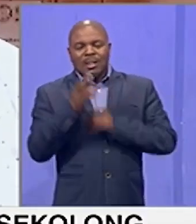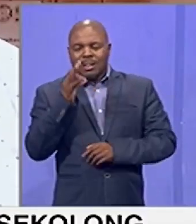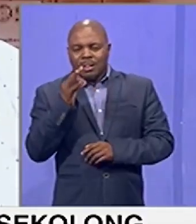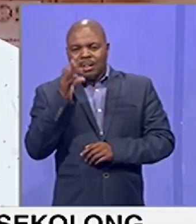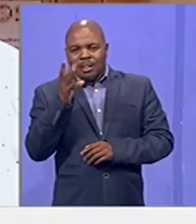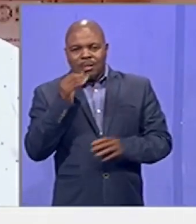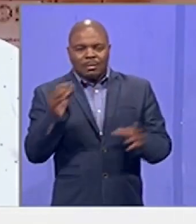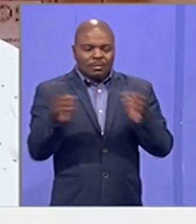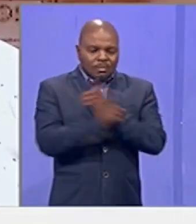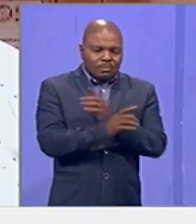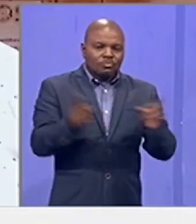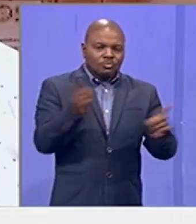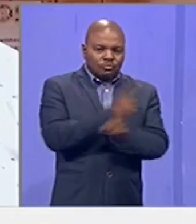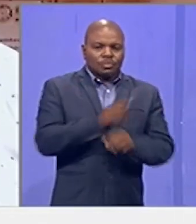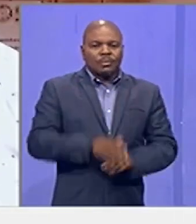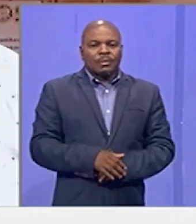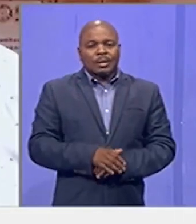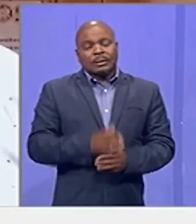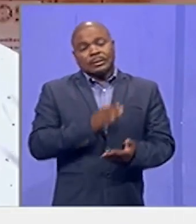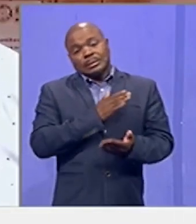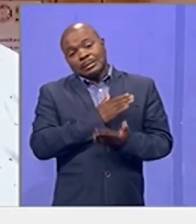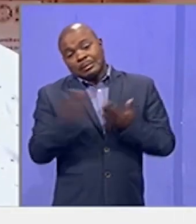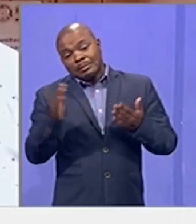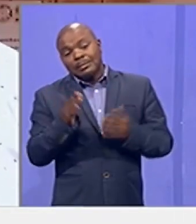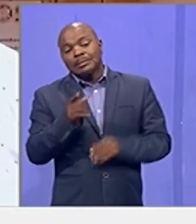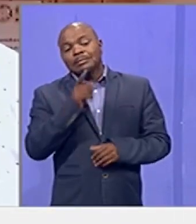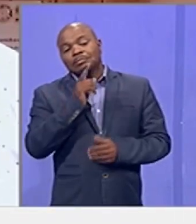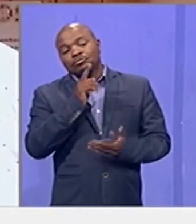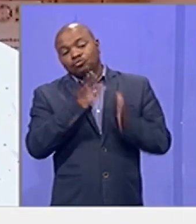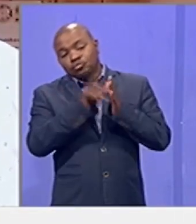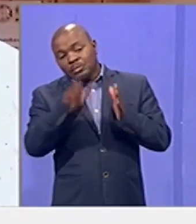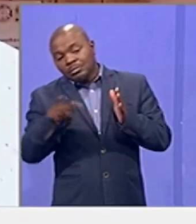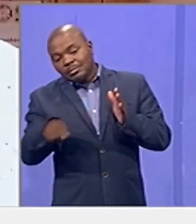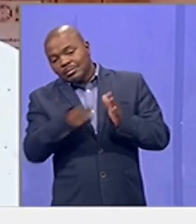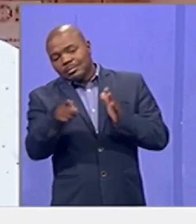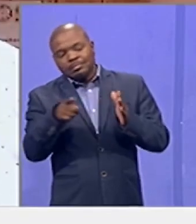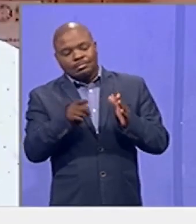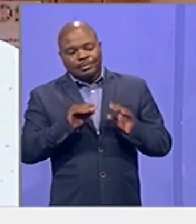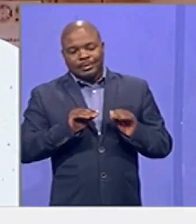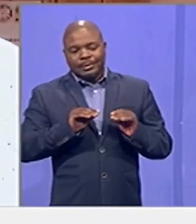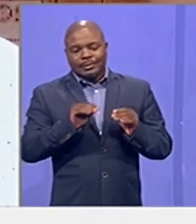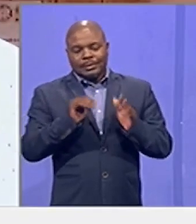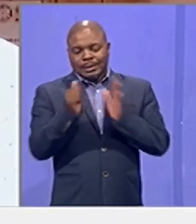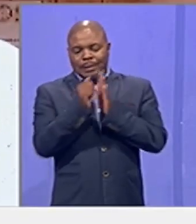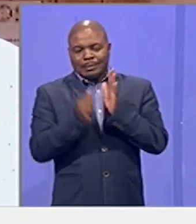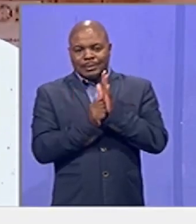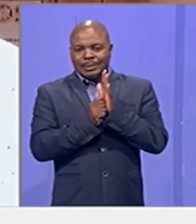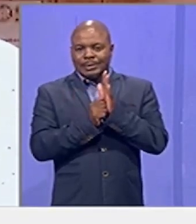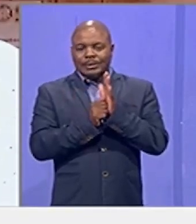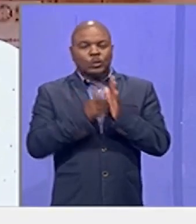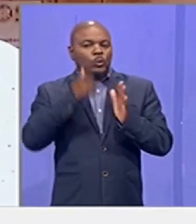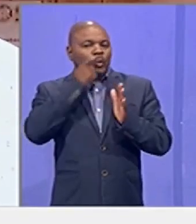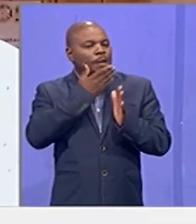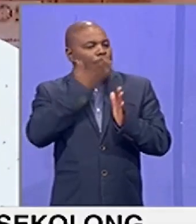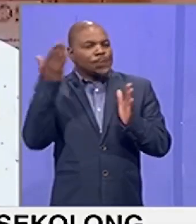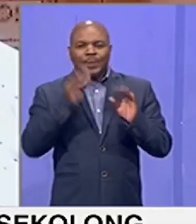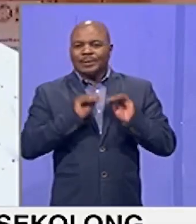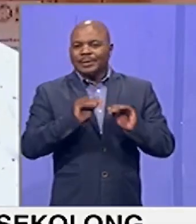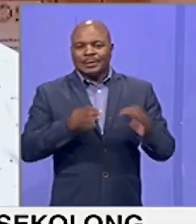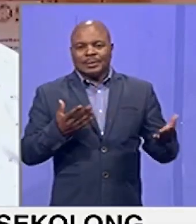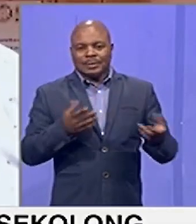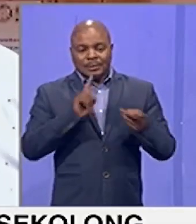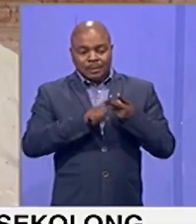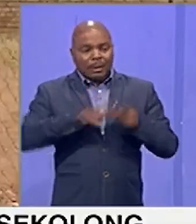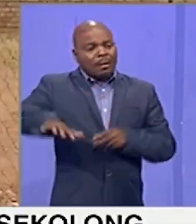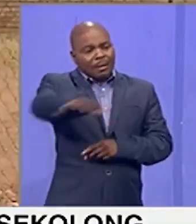reng ga ba rutwi those subjects tse dingwe like Setswana ke pleka batswana mara ga rena